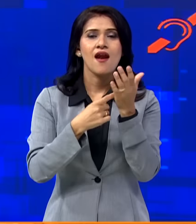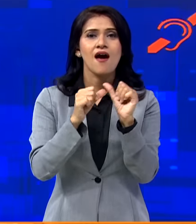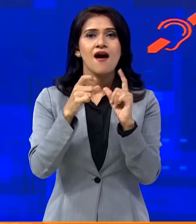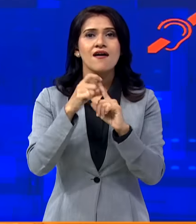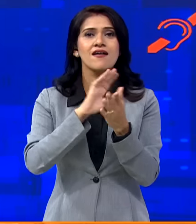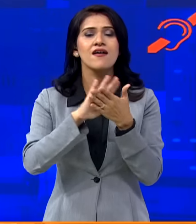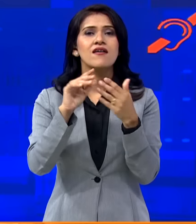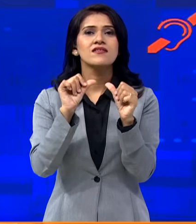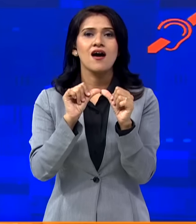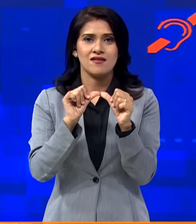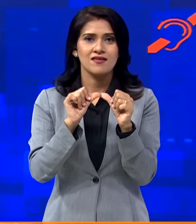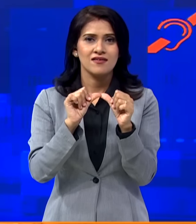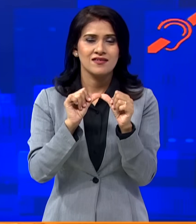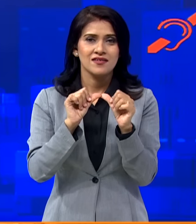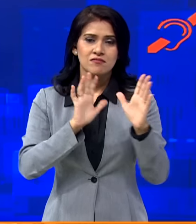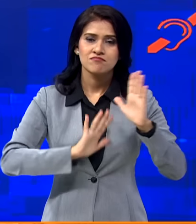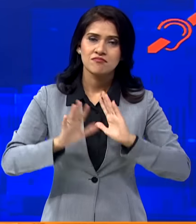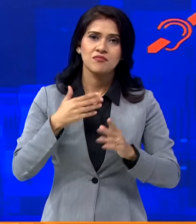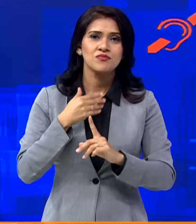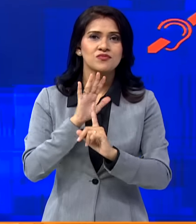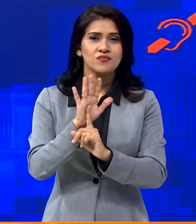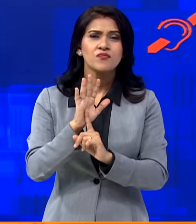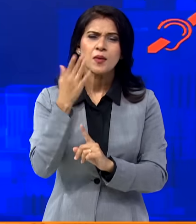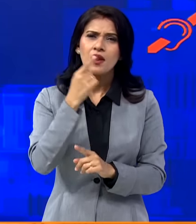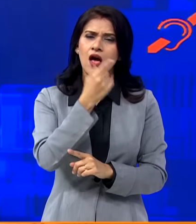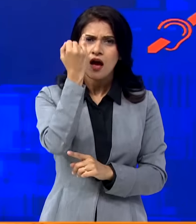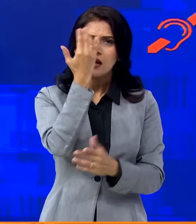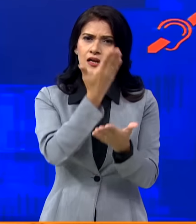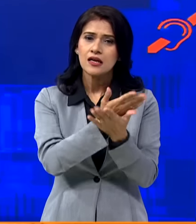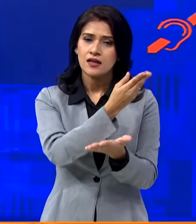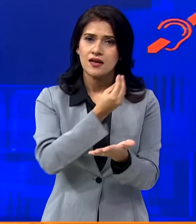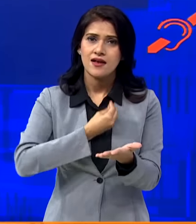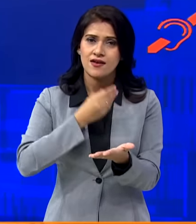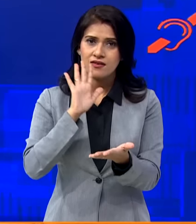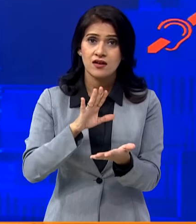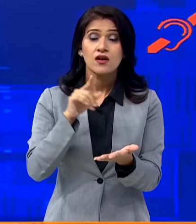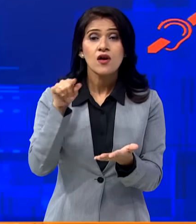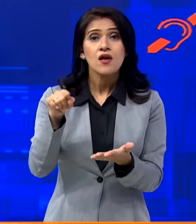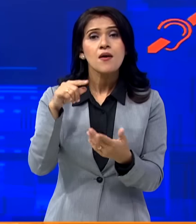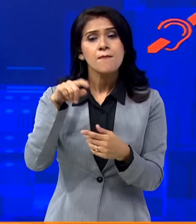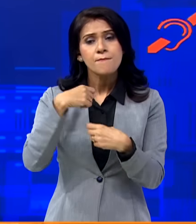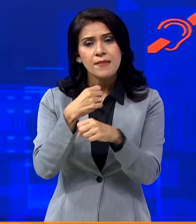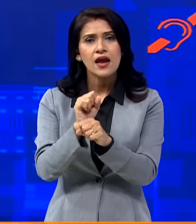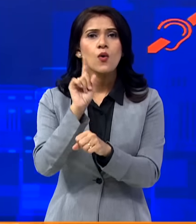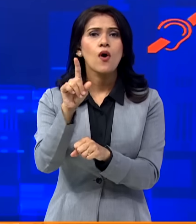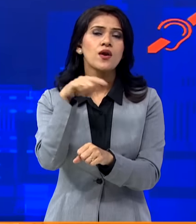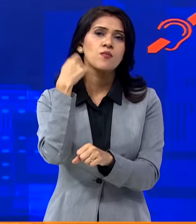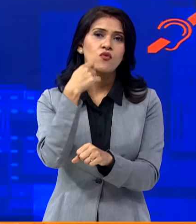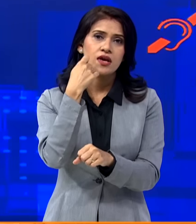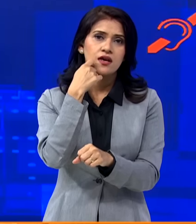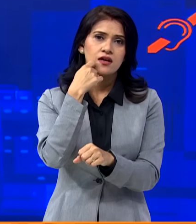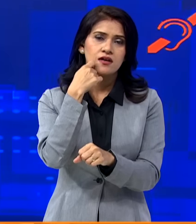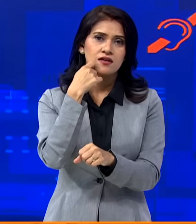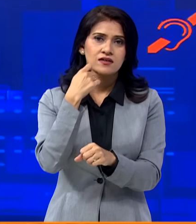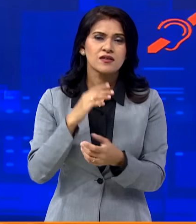वक्त जो मैं कर नहीं पा आया उसका कारण भी है उन्होंने कहा था कि आप भगवान कल्की के ऊपर एक फिल्म बनाए